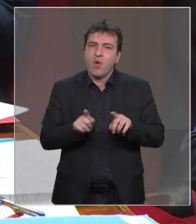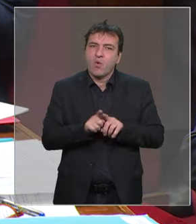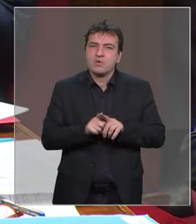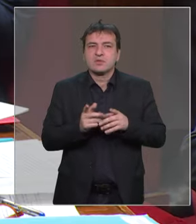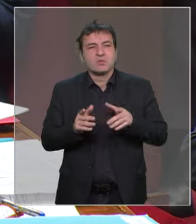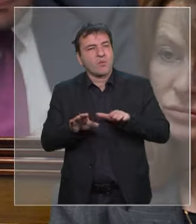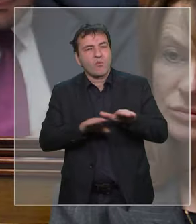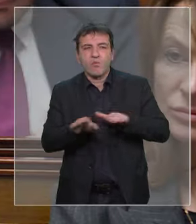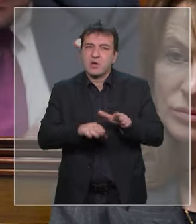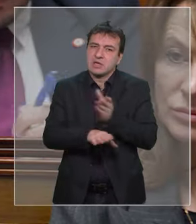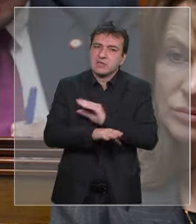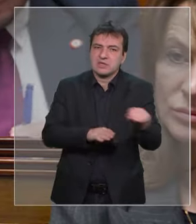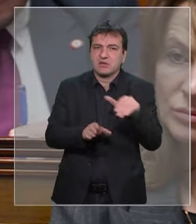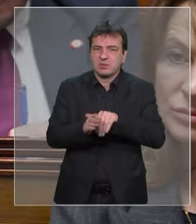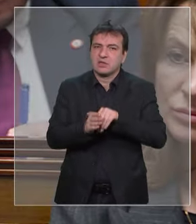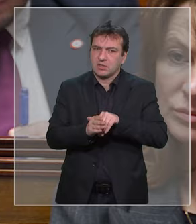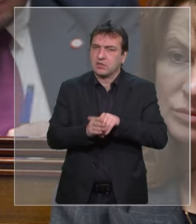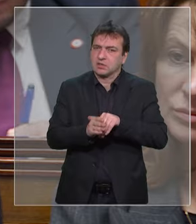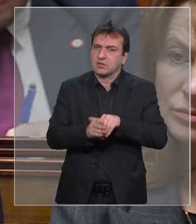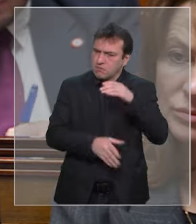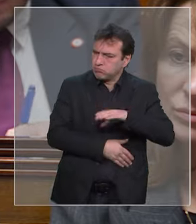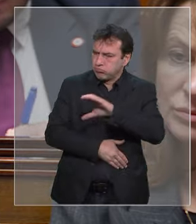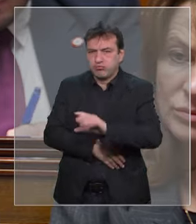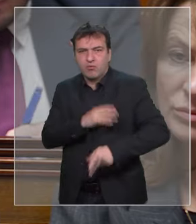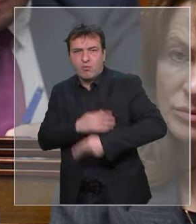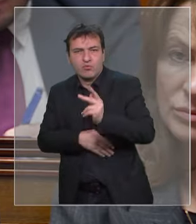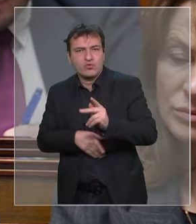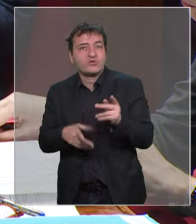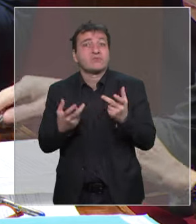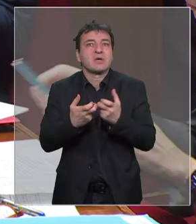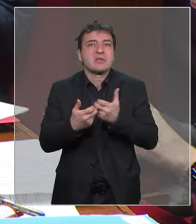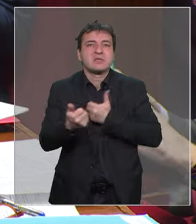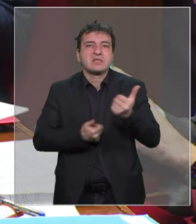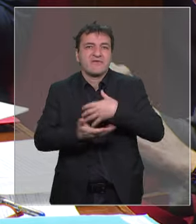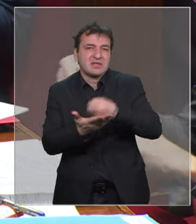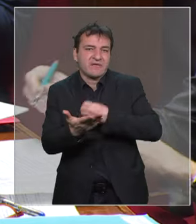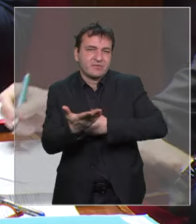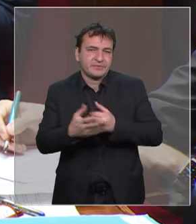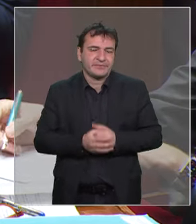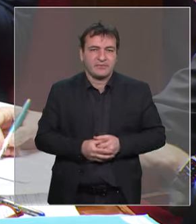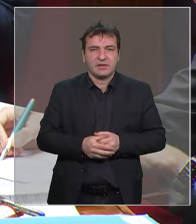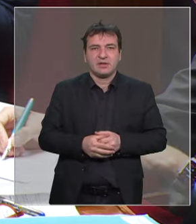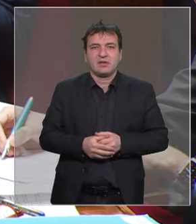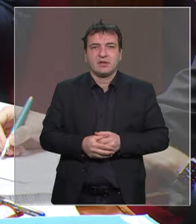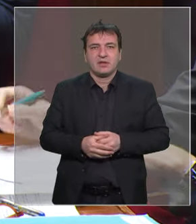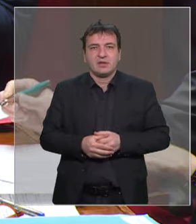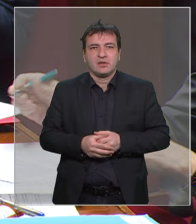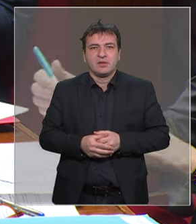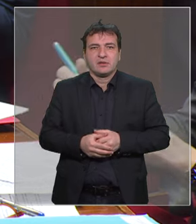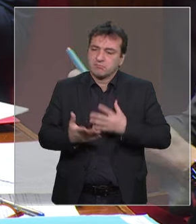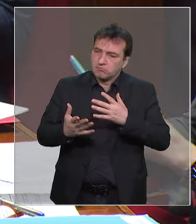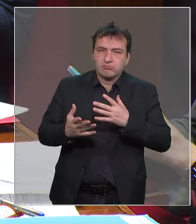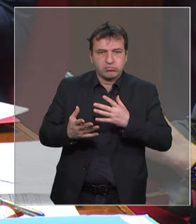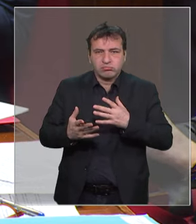les moyens de la sécurité intérieure comme de nos services de renseignement. Et cette détermination, elle porte ses fruits puisque